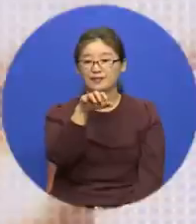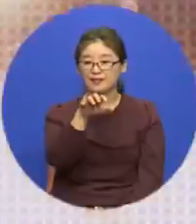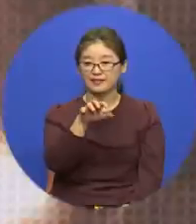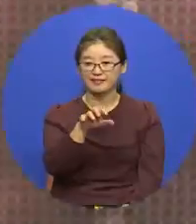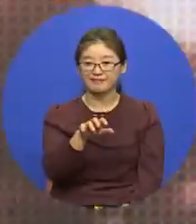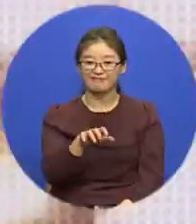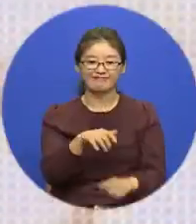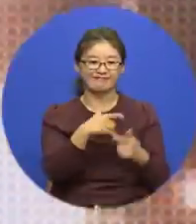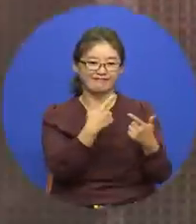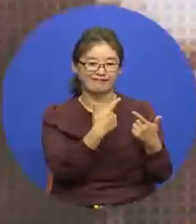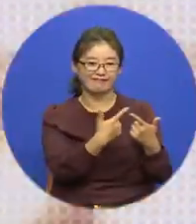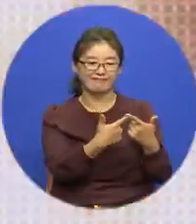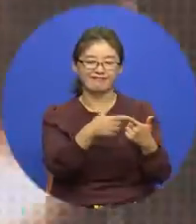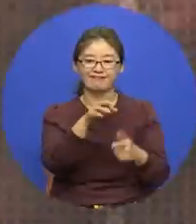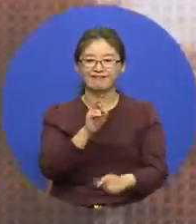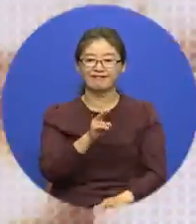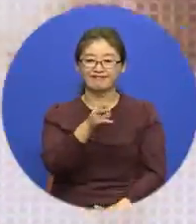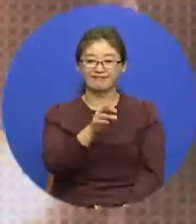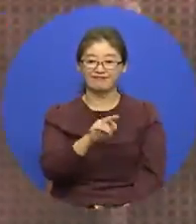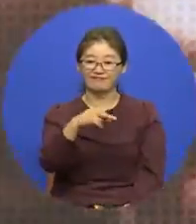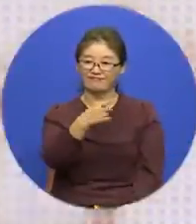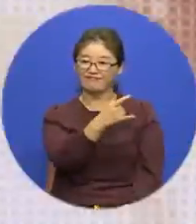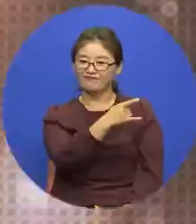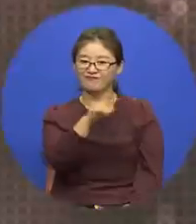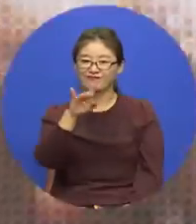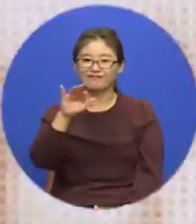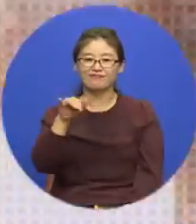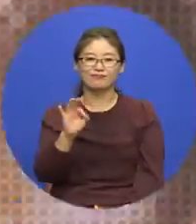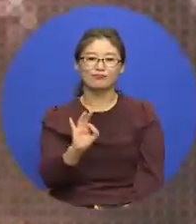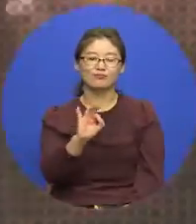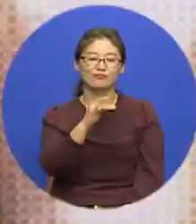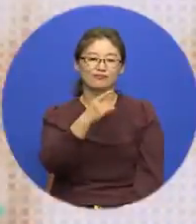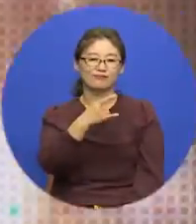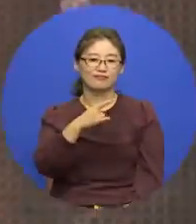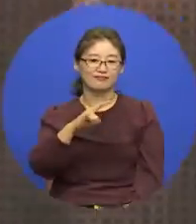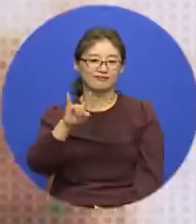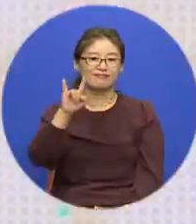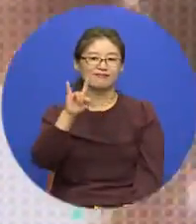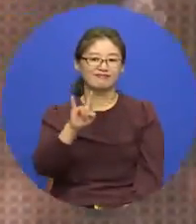아름다운 여기 있는 곳은 영동해준대